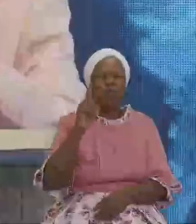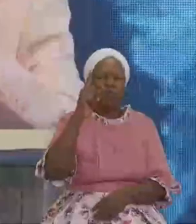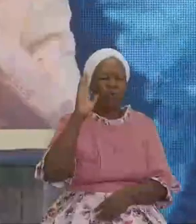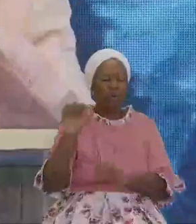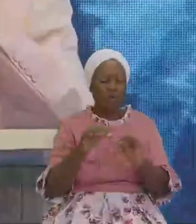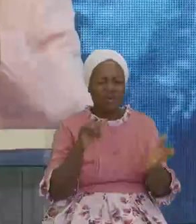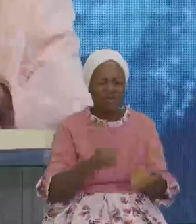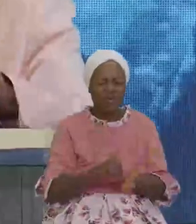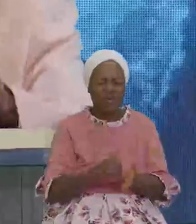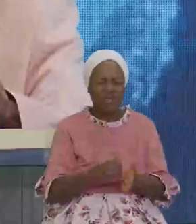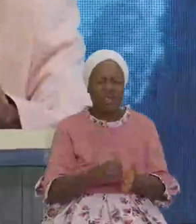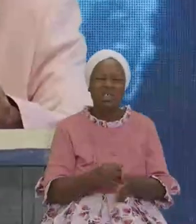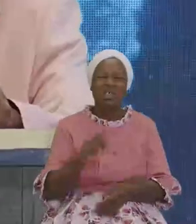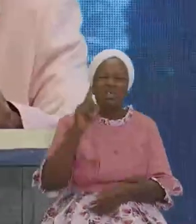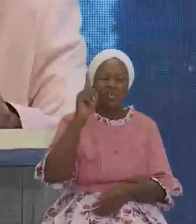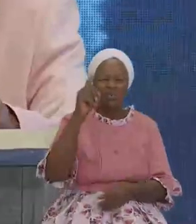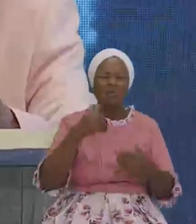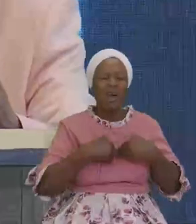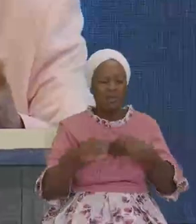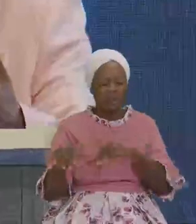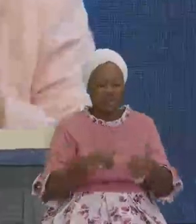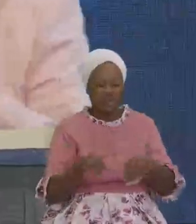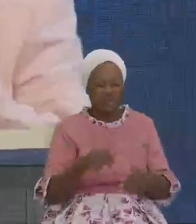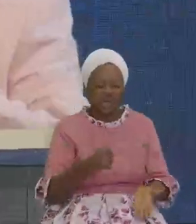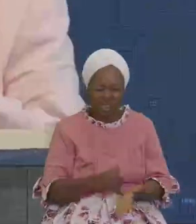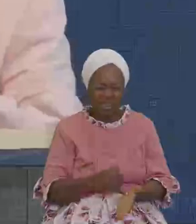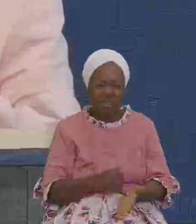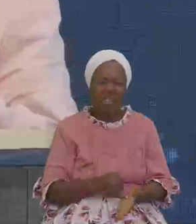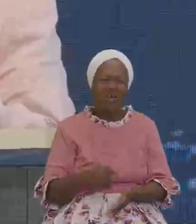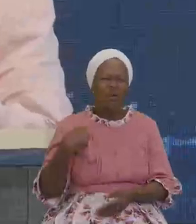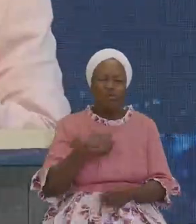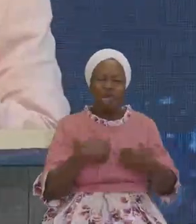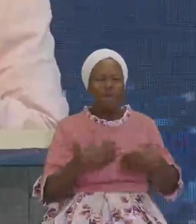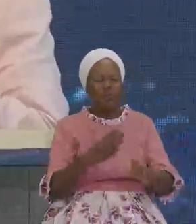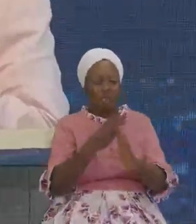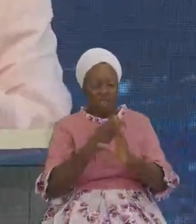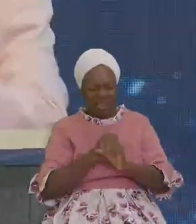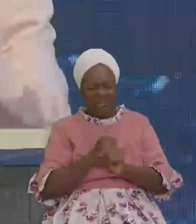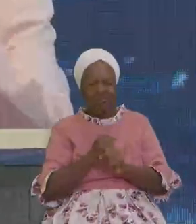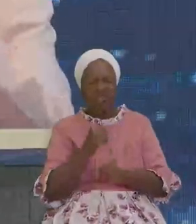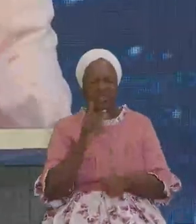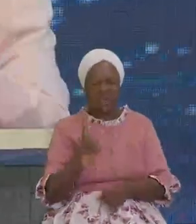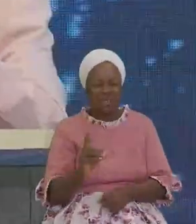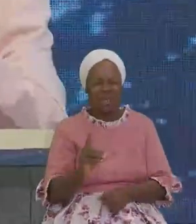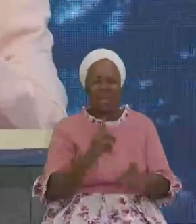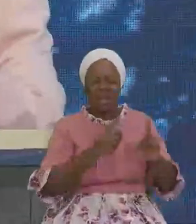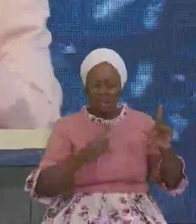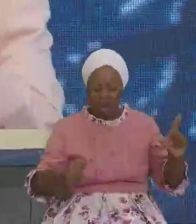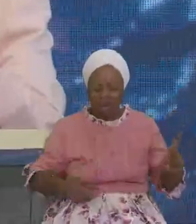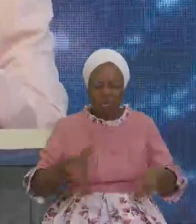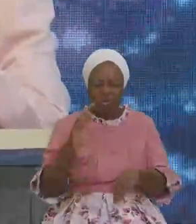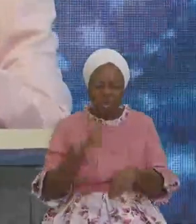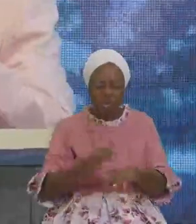Tu es Dieu fidèle. Tu le feras. Tu l'as fait. Nous avons reçu.